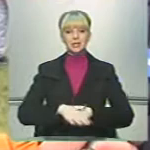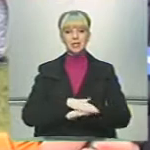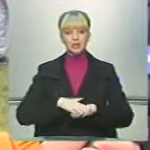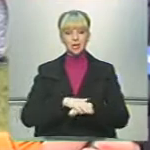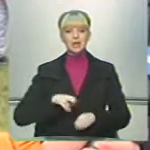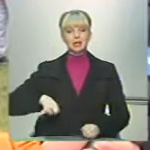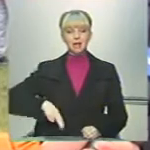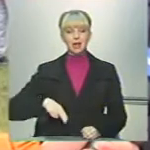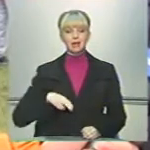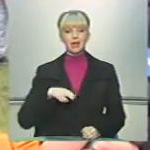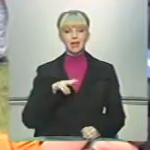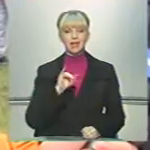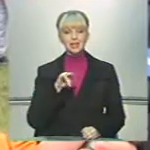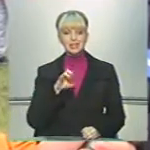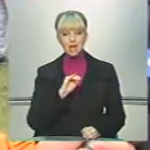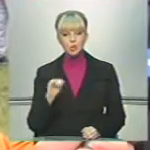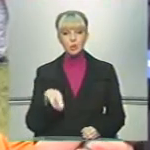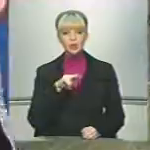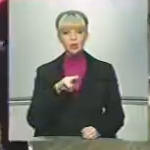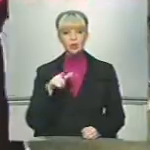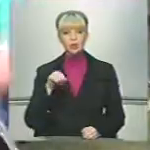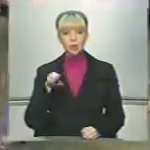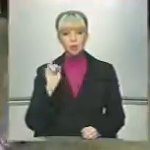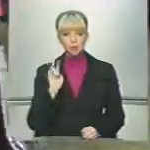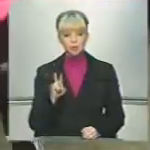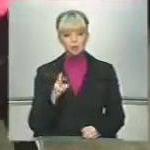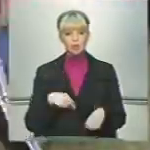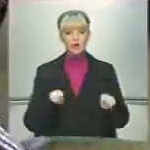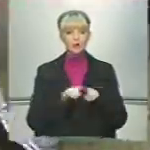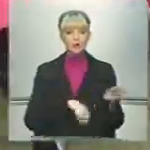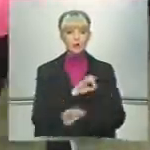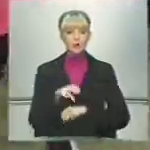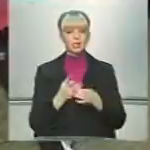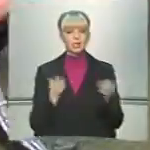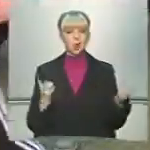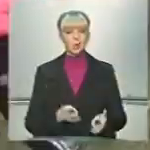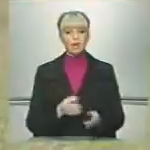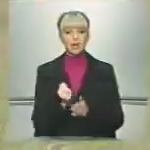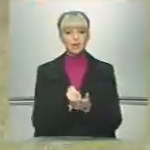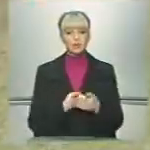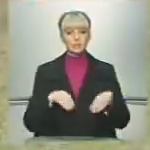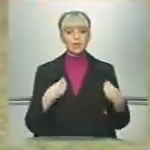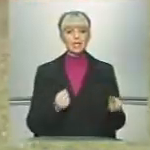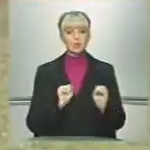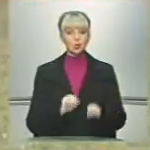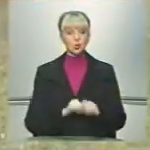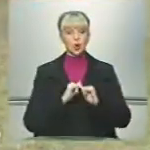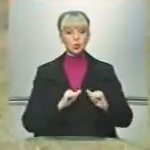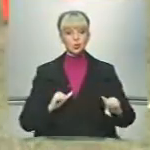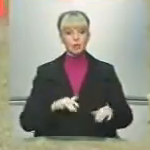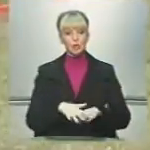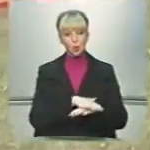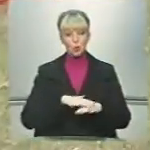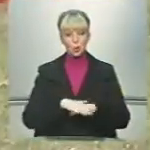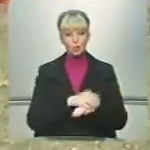громади, директор Глибоцького ліцею Дмитро Глобок. Такі проекти є необхідним ресурсом, який дає можливість розвиватися